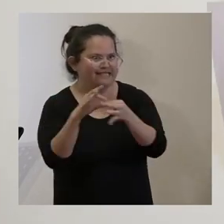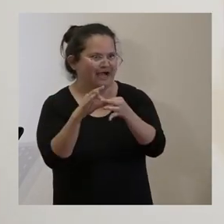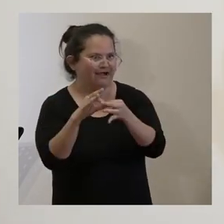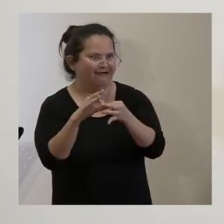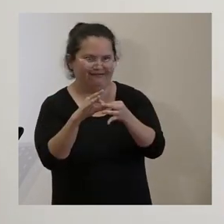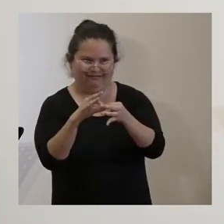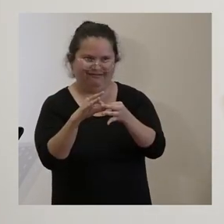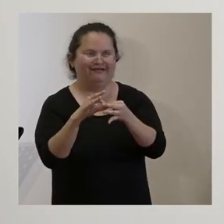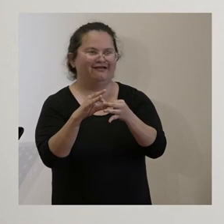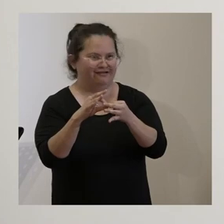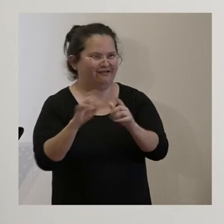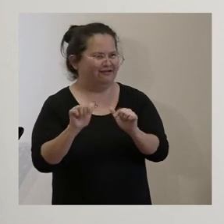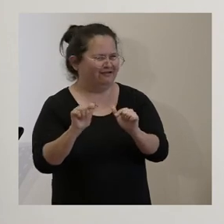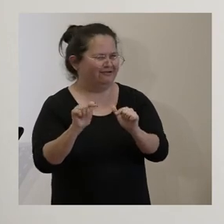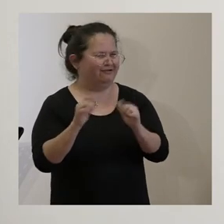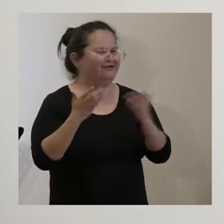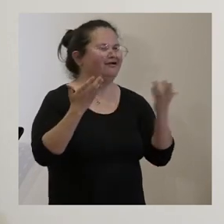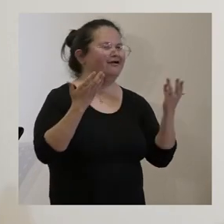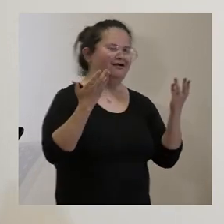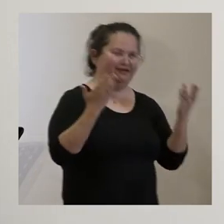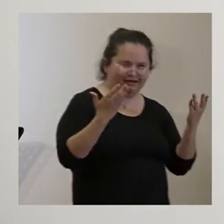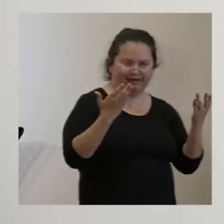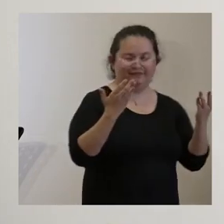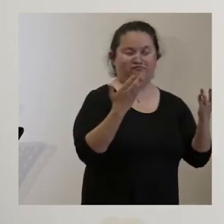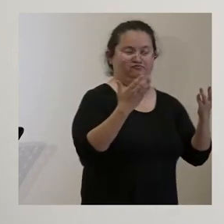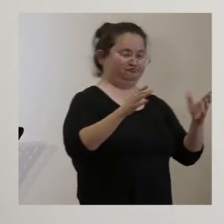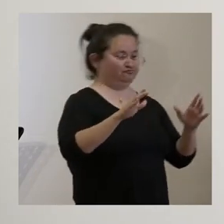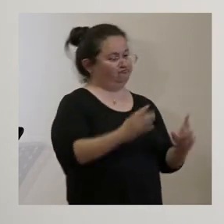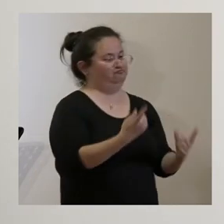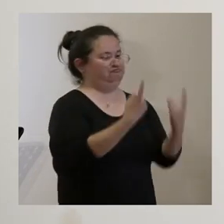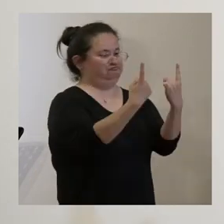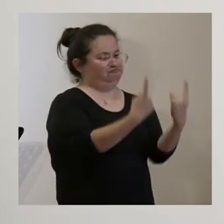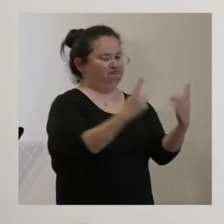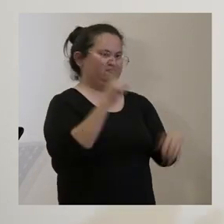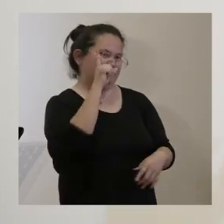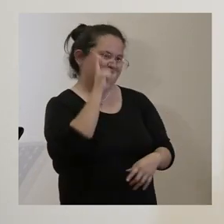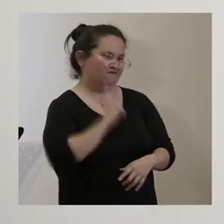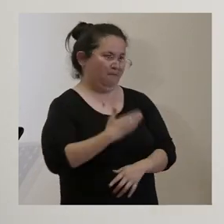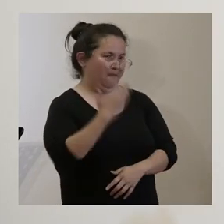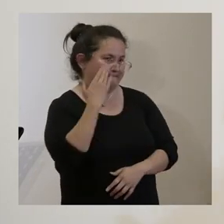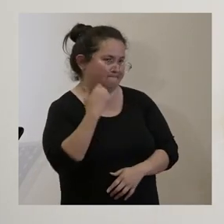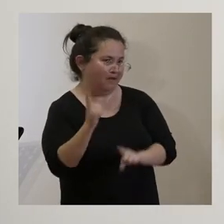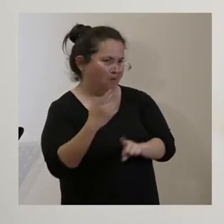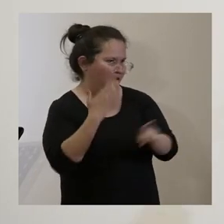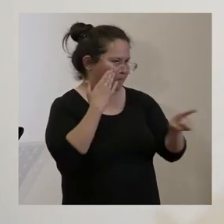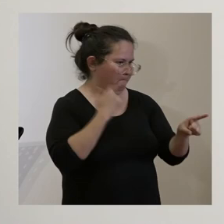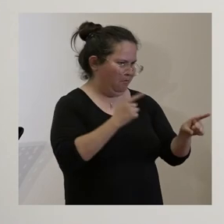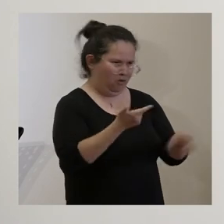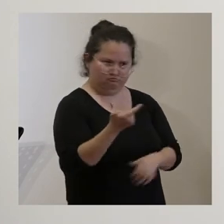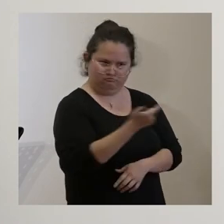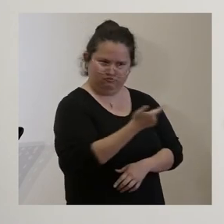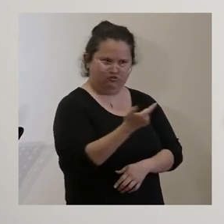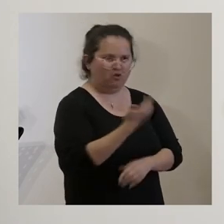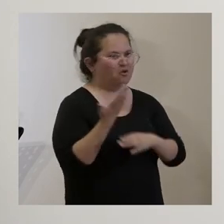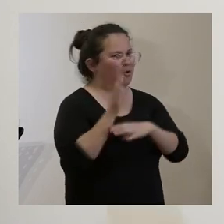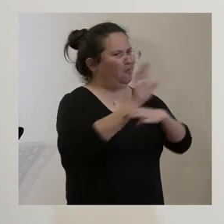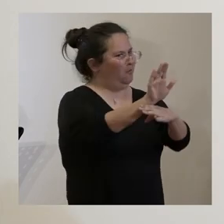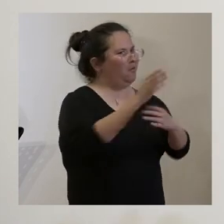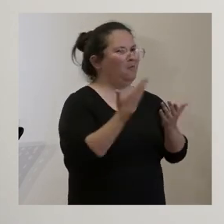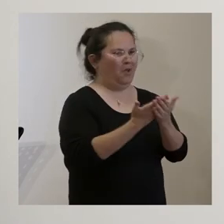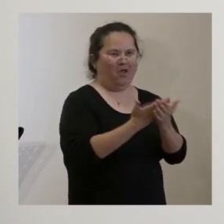non-blanches prises dans un rapport de domination révèle la complexité des sociétés coloniales esclavagistes au